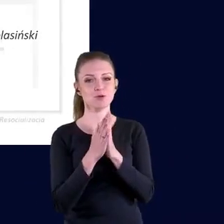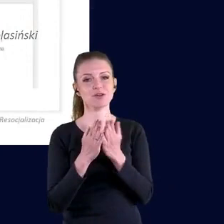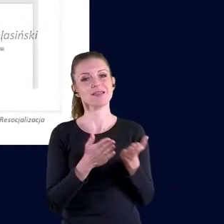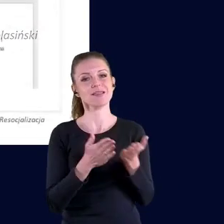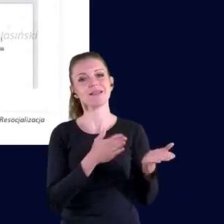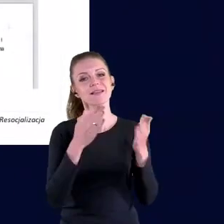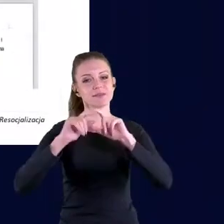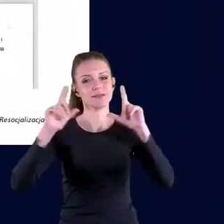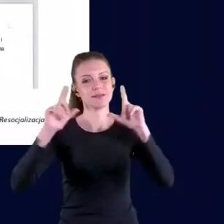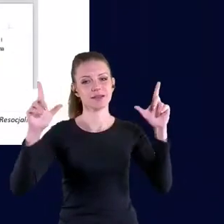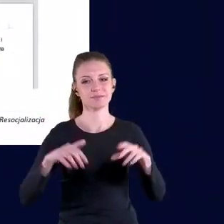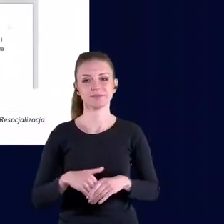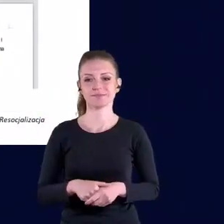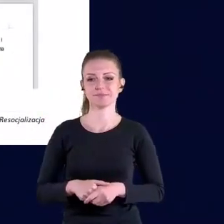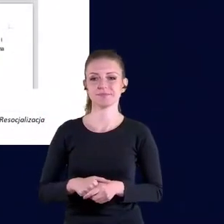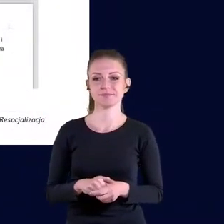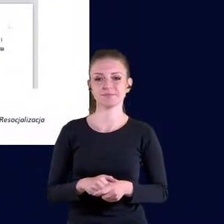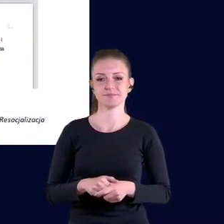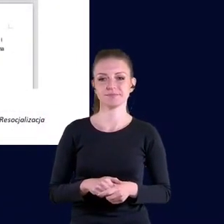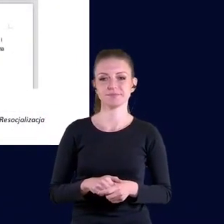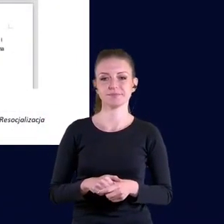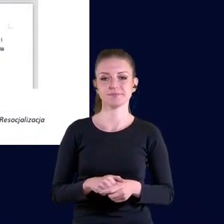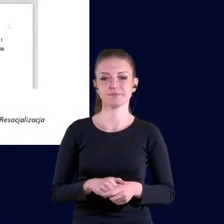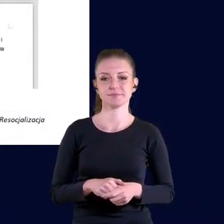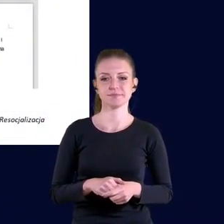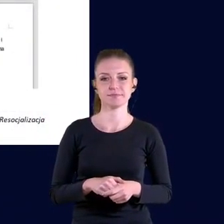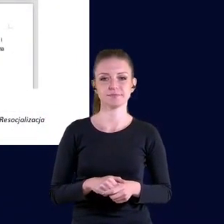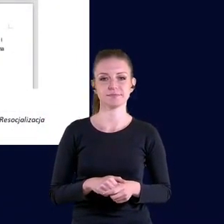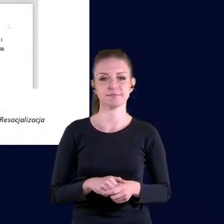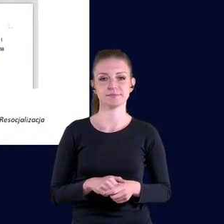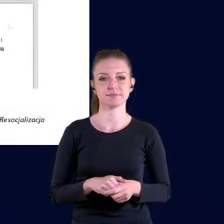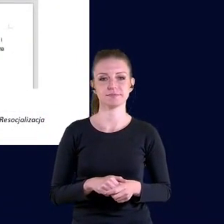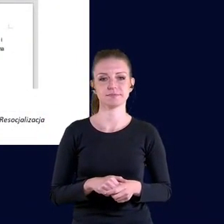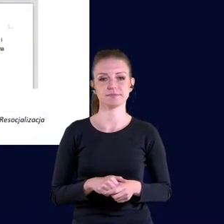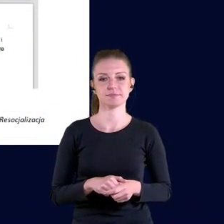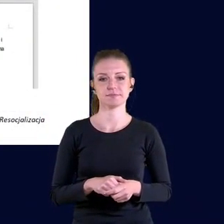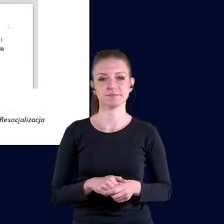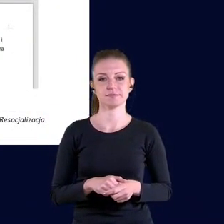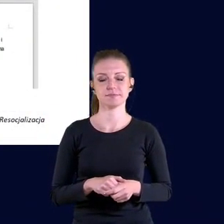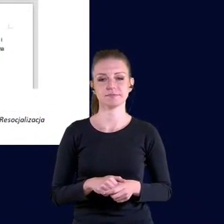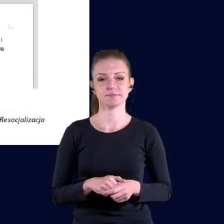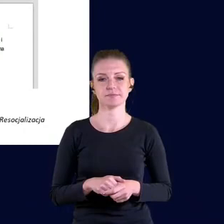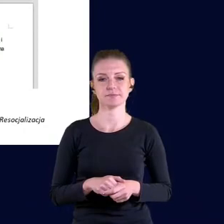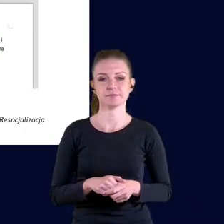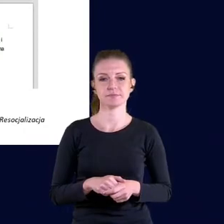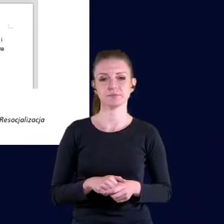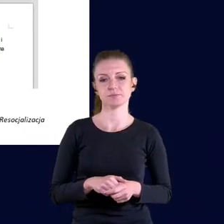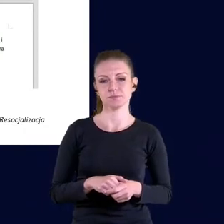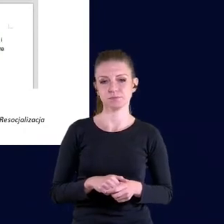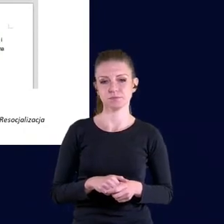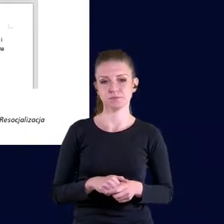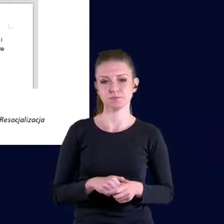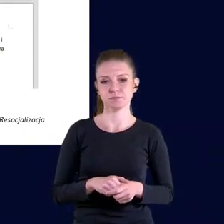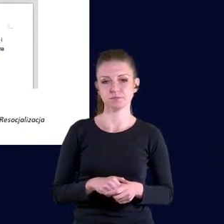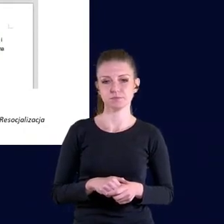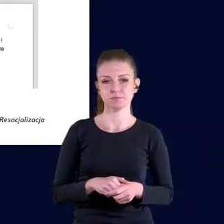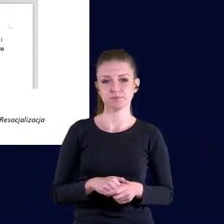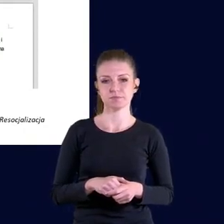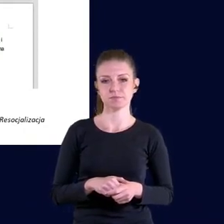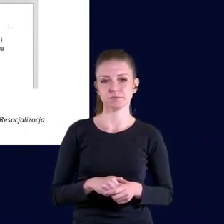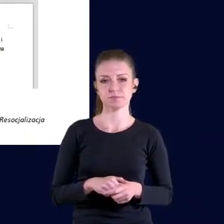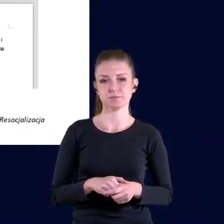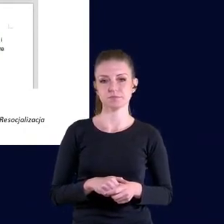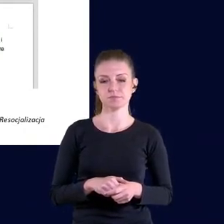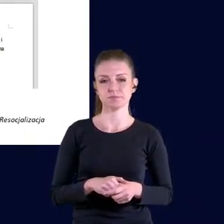kolejny slajd i proszę państwa jeśli chodzi o dostosowanie materiałów do potrzeb osób z niepełnosprawnością